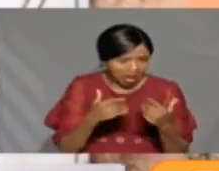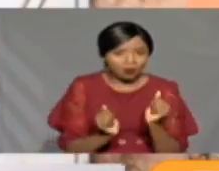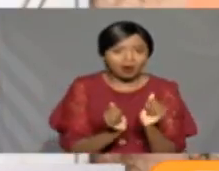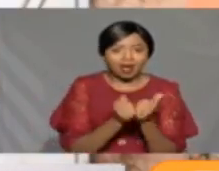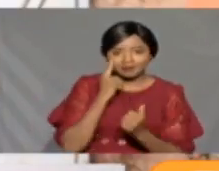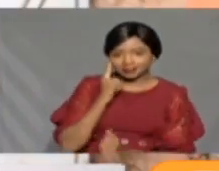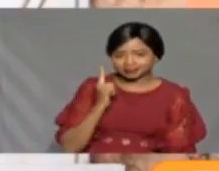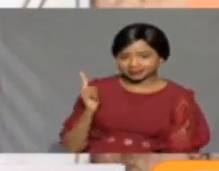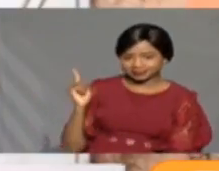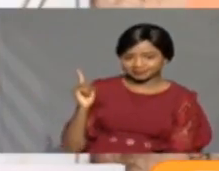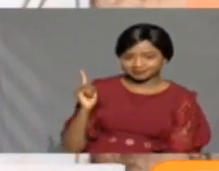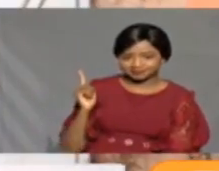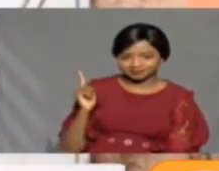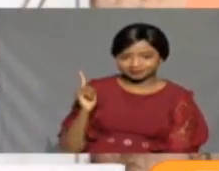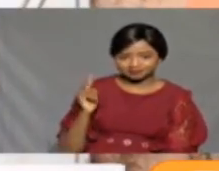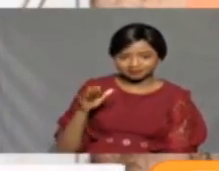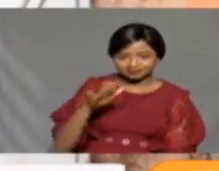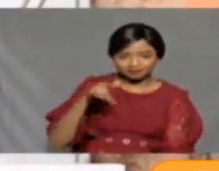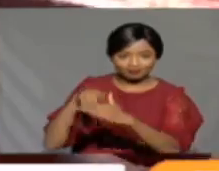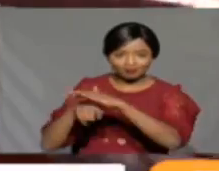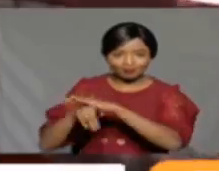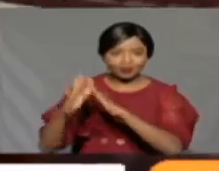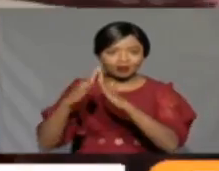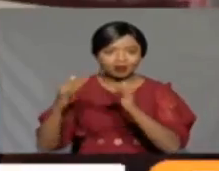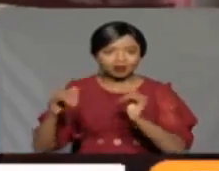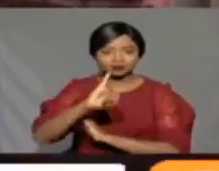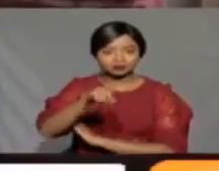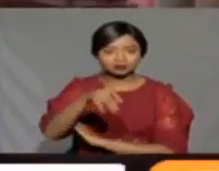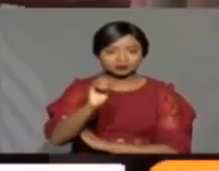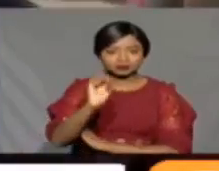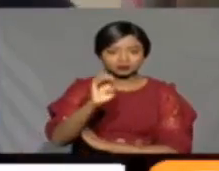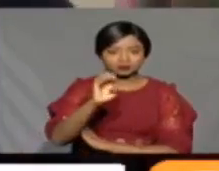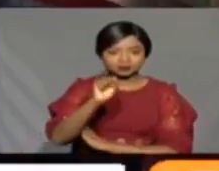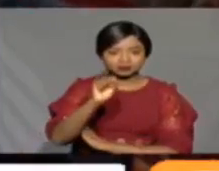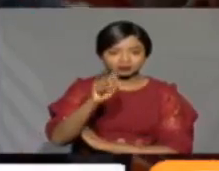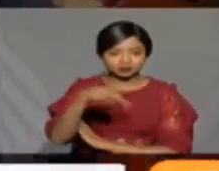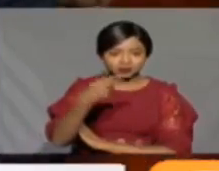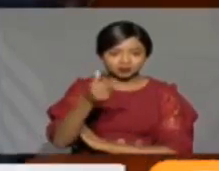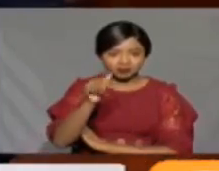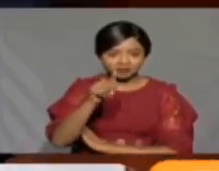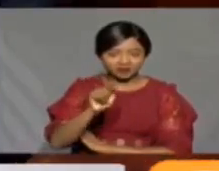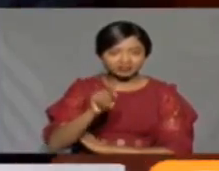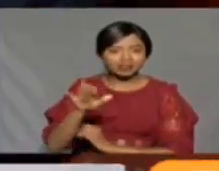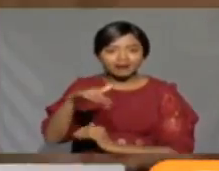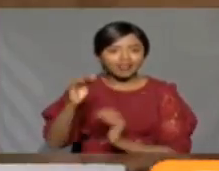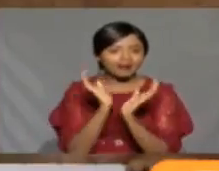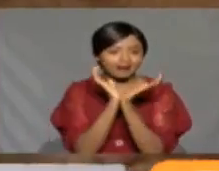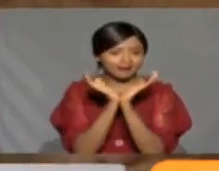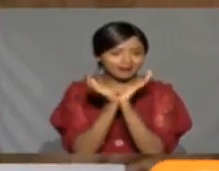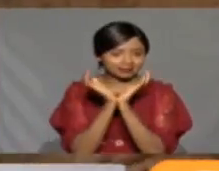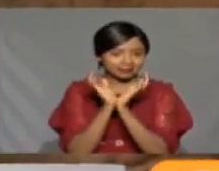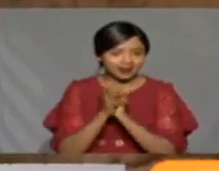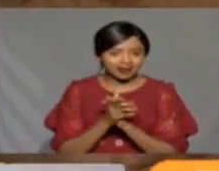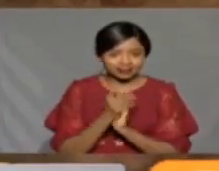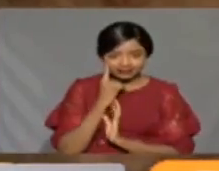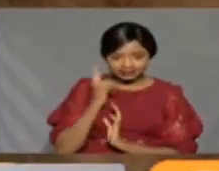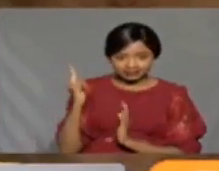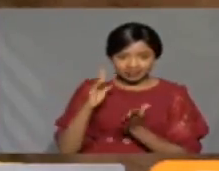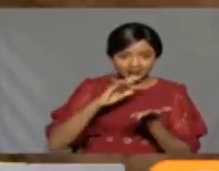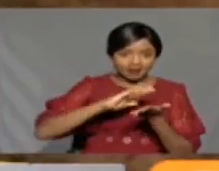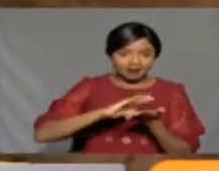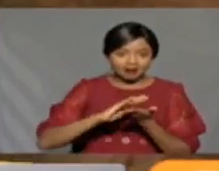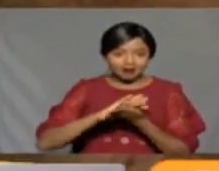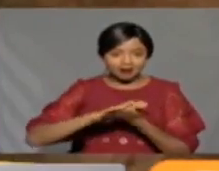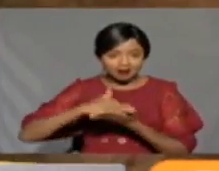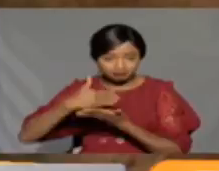Hebu andamana nami. Katika nyumba ya Josephat Gaititu mtaani Kasarani hapa jijini Nairobi, vipakatalishi